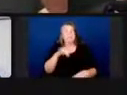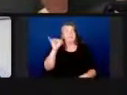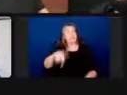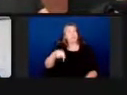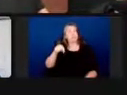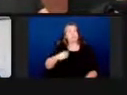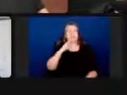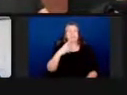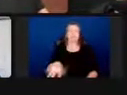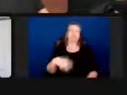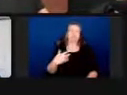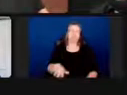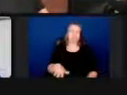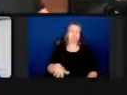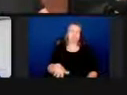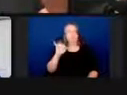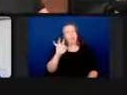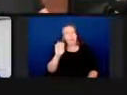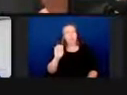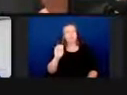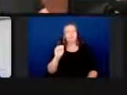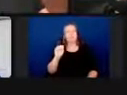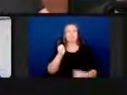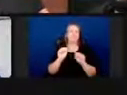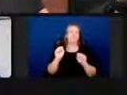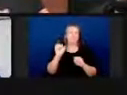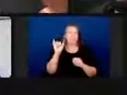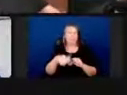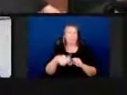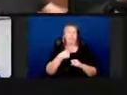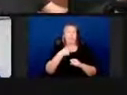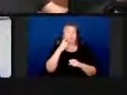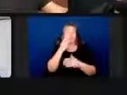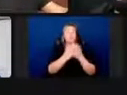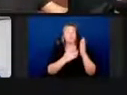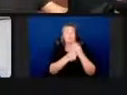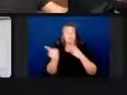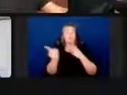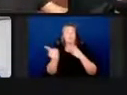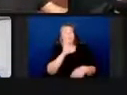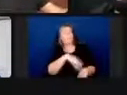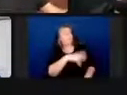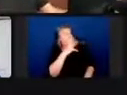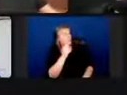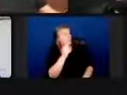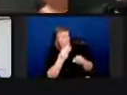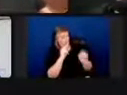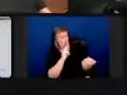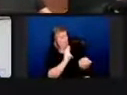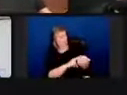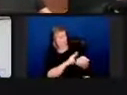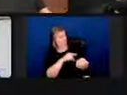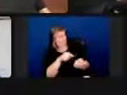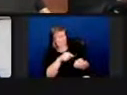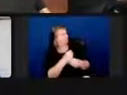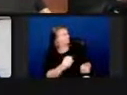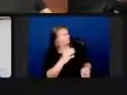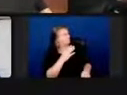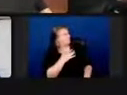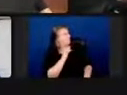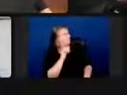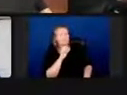mambo yanayowaathiri wanafunzi wetu yameshughulikiwa. Katika muda wa miaka mitano